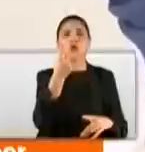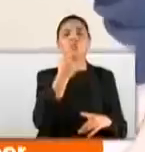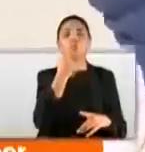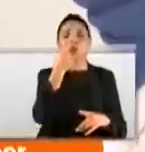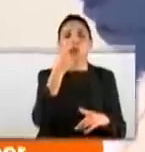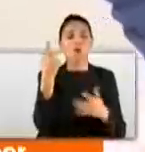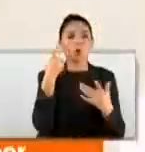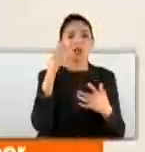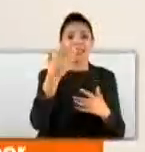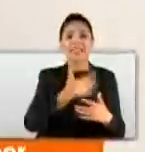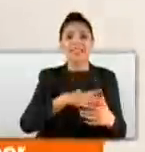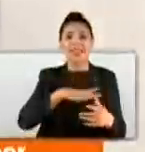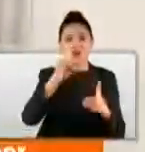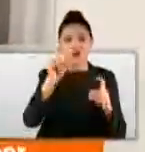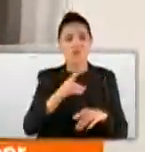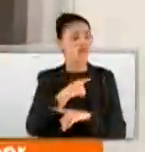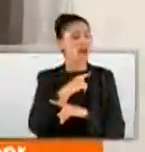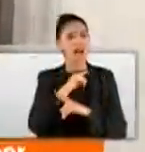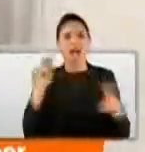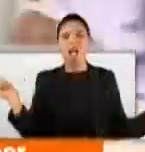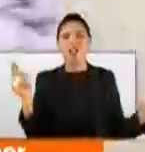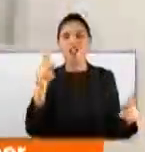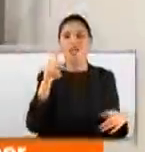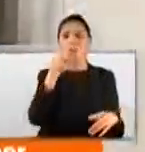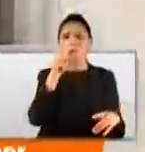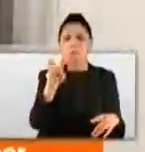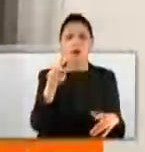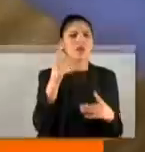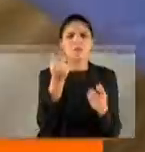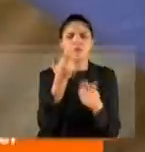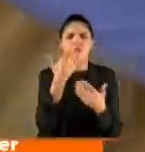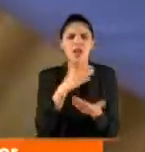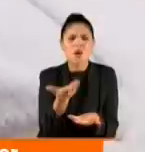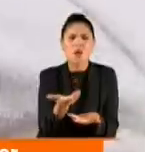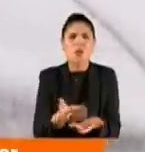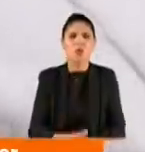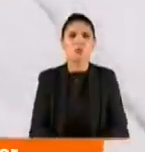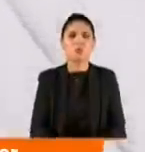yanakları hiç özeniyor musunuz? Hayır, asla. Yani özenilecek hiçbir yanı yok bence.